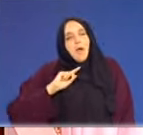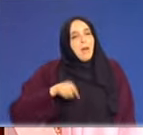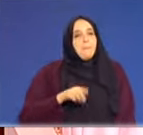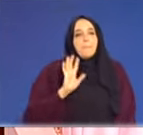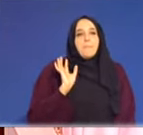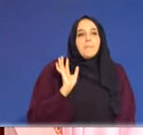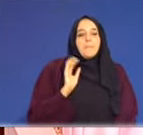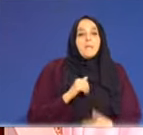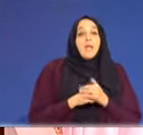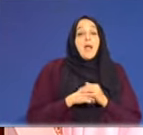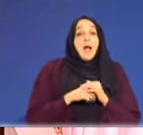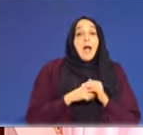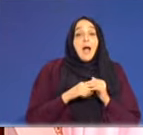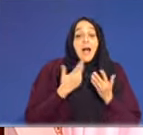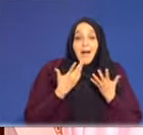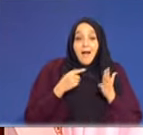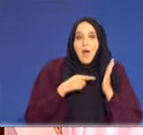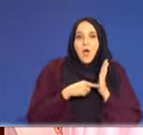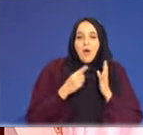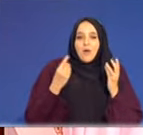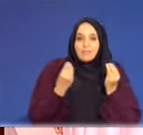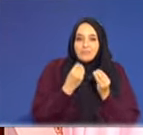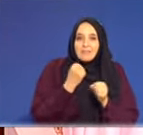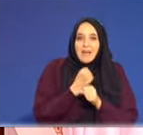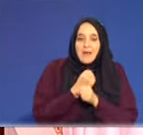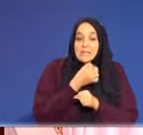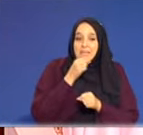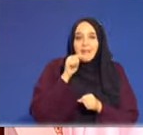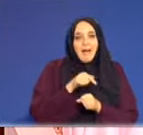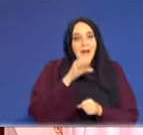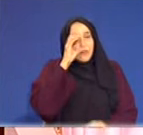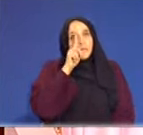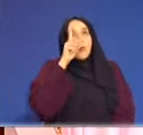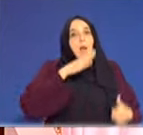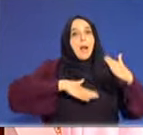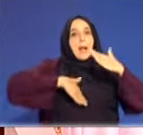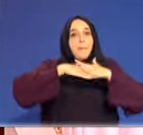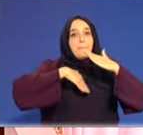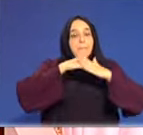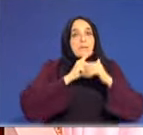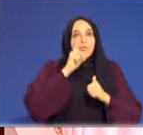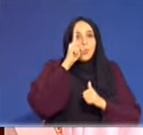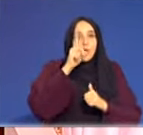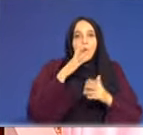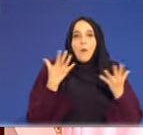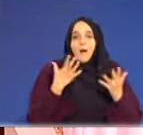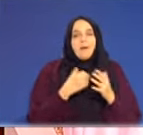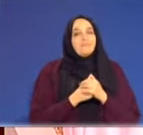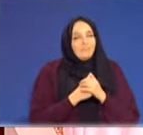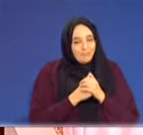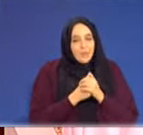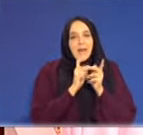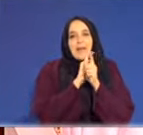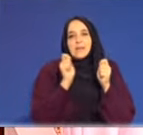الصلح والخصوم التزموا قاعدة من قواعد الصلح اللي هي التزام